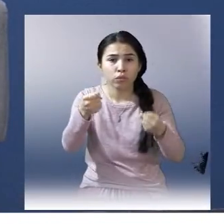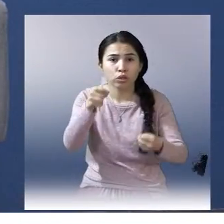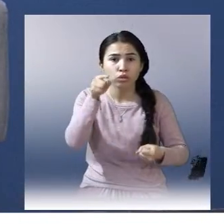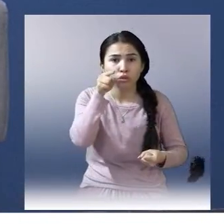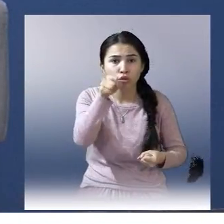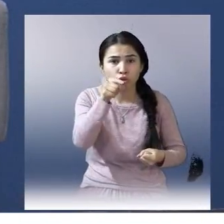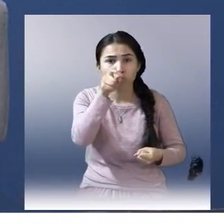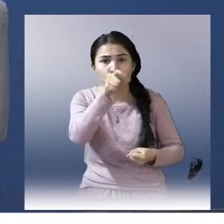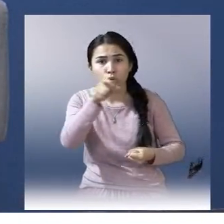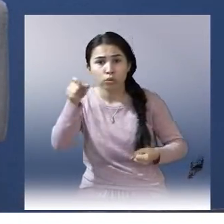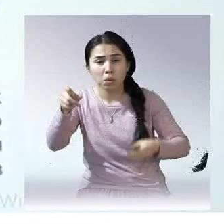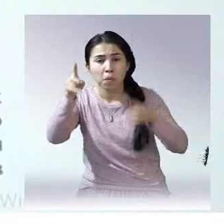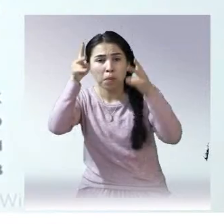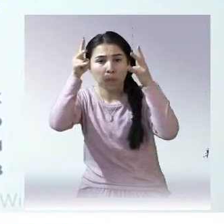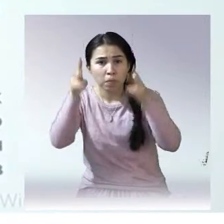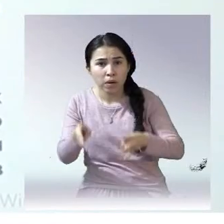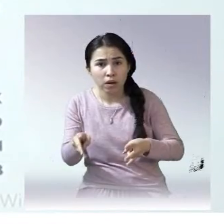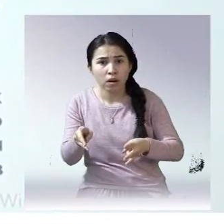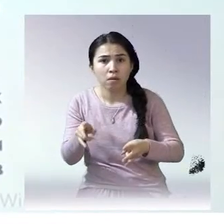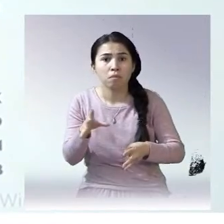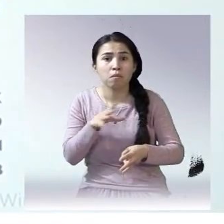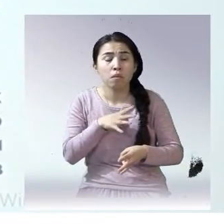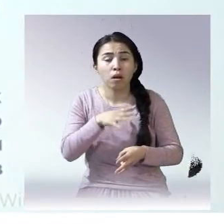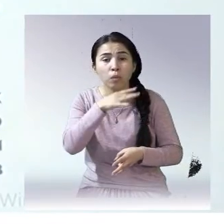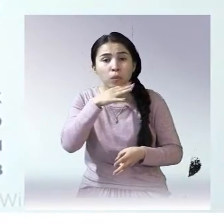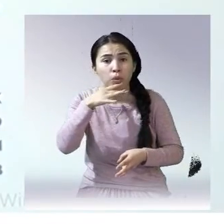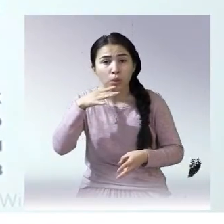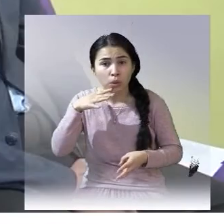аяқталған соң барлық қатысушыларға арнайы сертификаттар